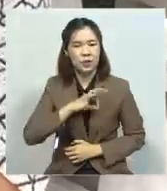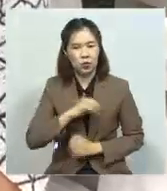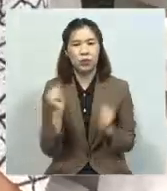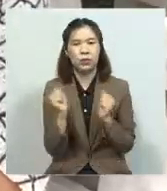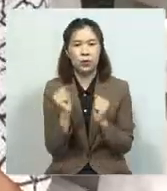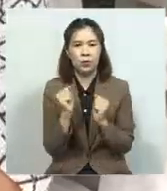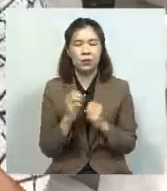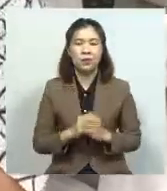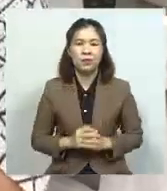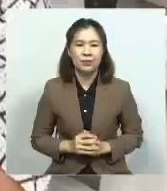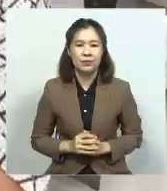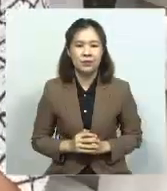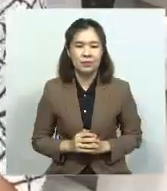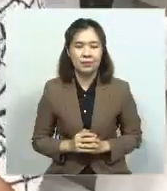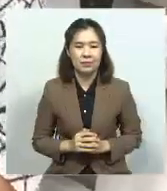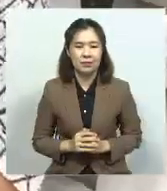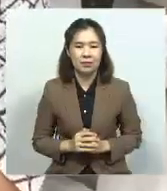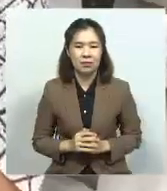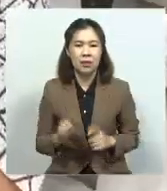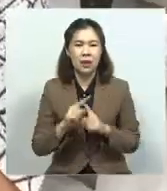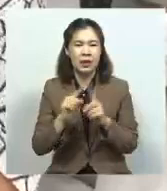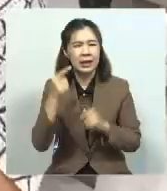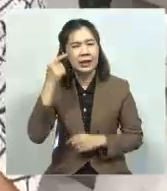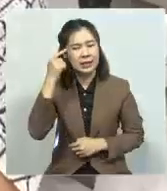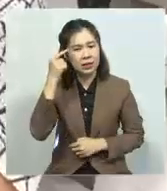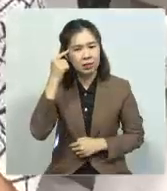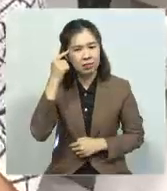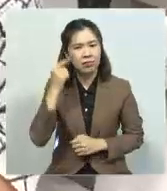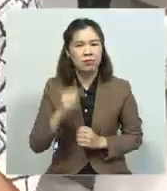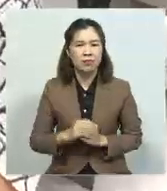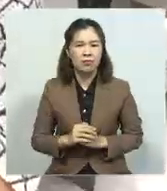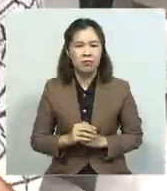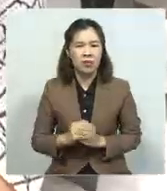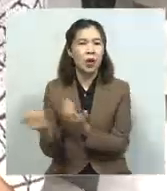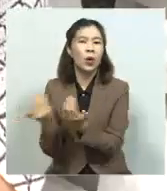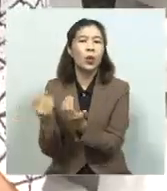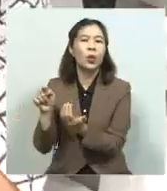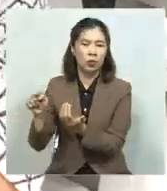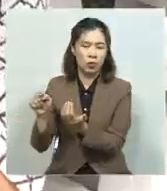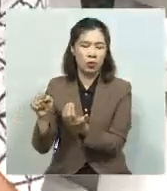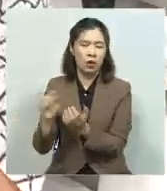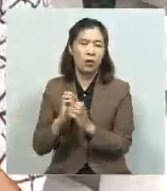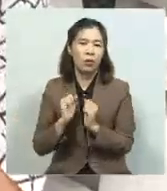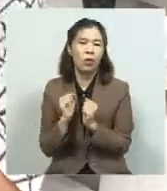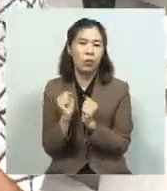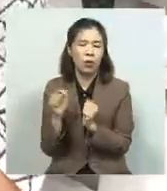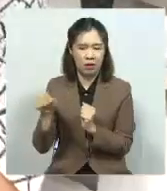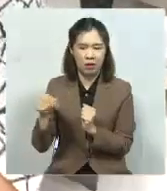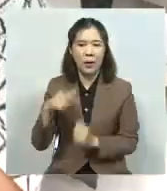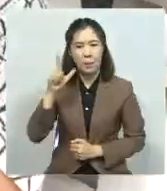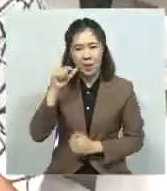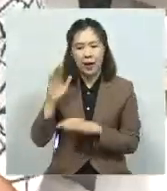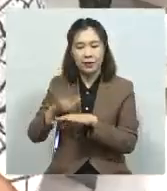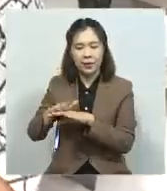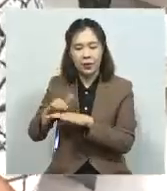เขาจะกลับมาอีก ใช่ใช่แต่คิดว่ามันไม่กลับแต่ว่าลูกกลัวเธอเลยบอกคุณแม่ไปเฝ้าหน่อยเออเข้ามาเฝ้